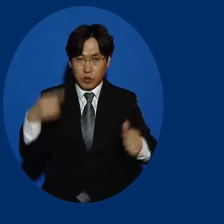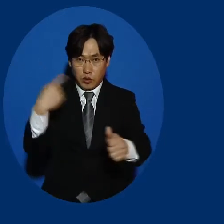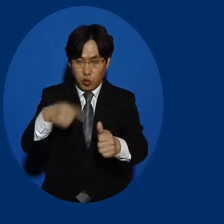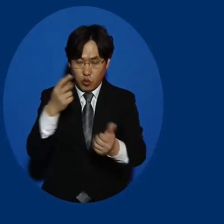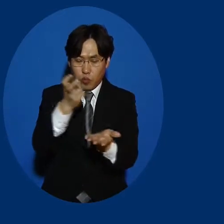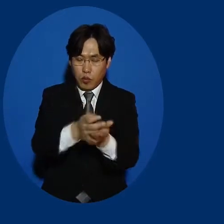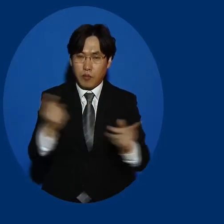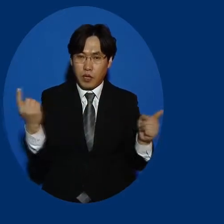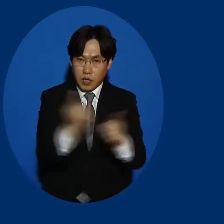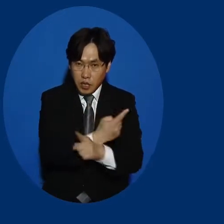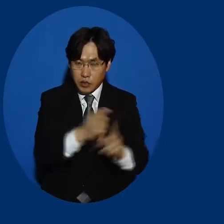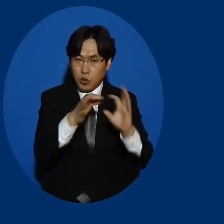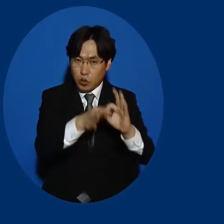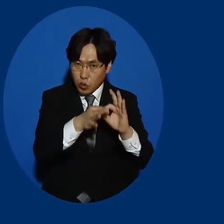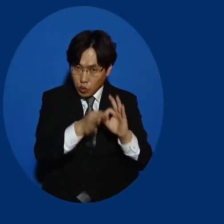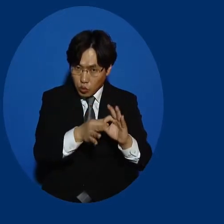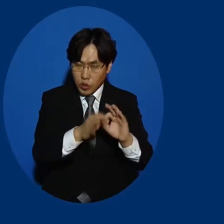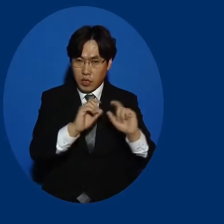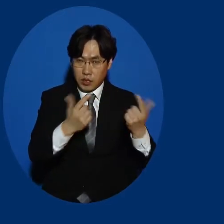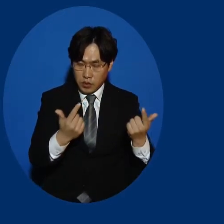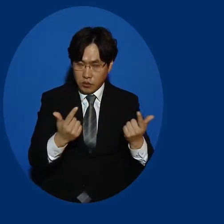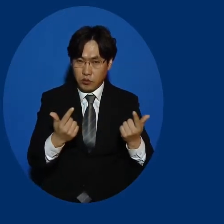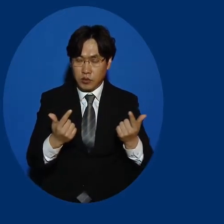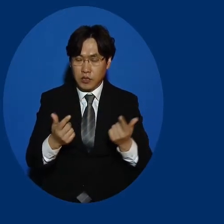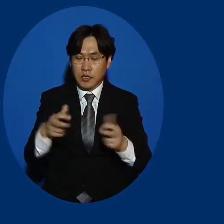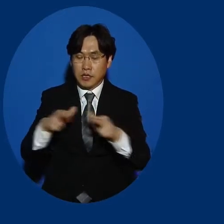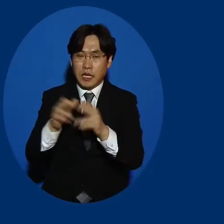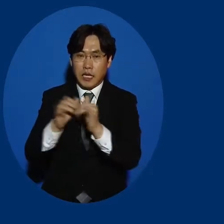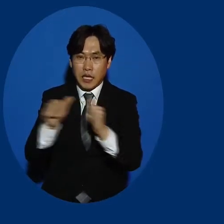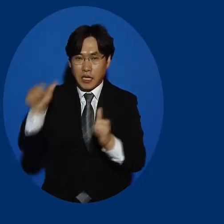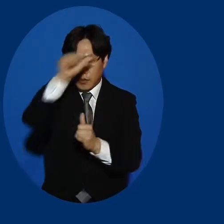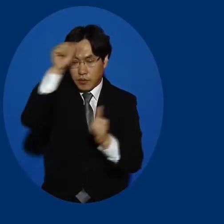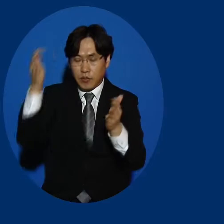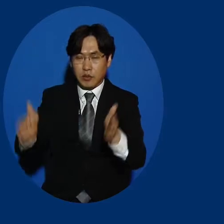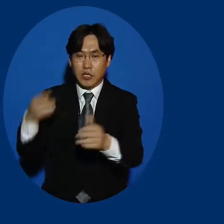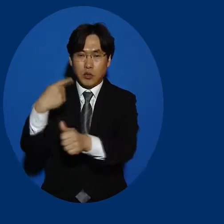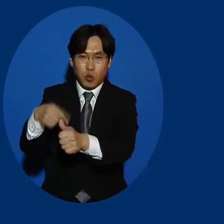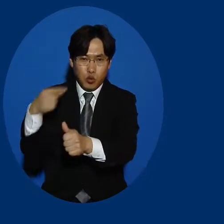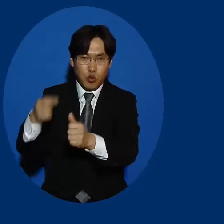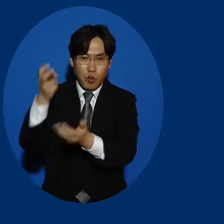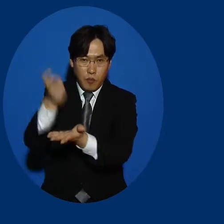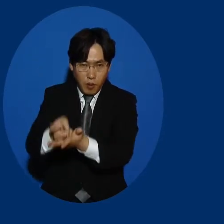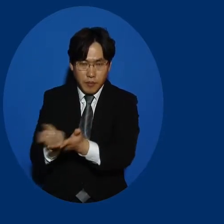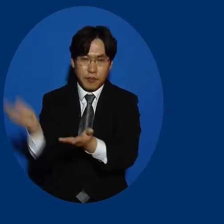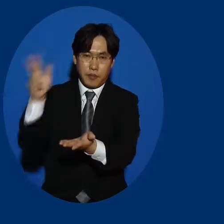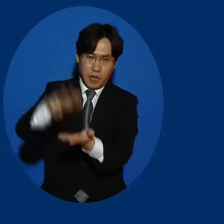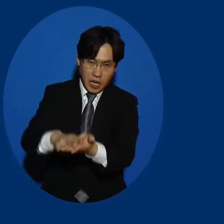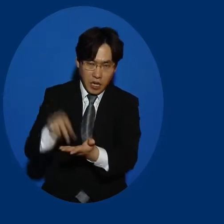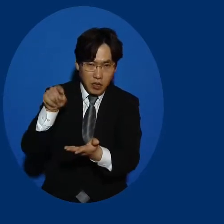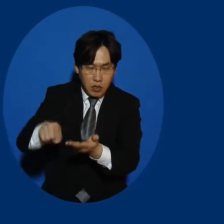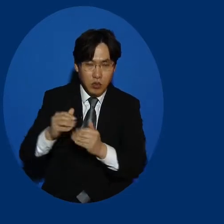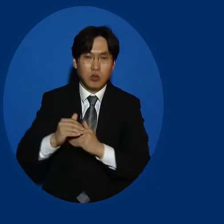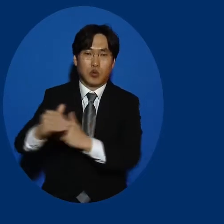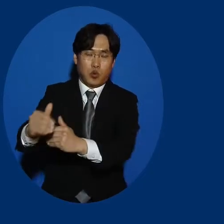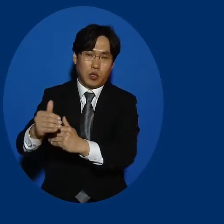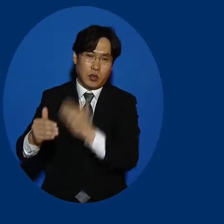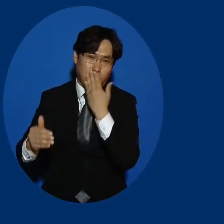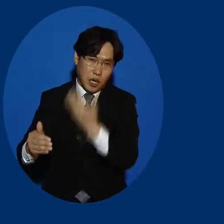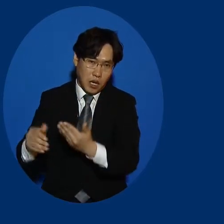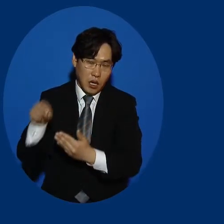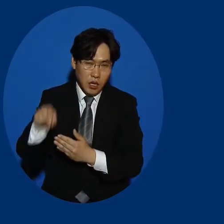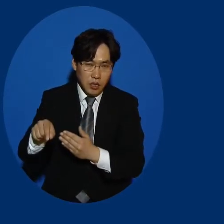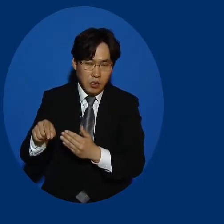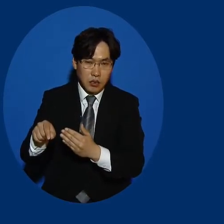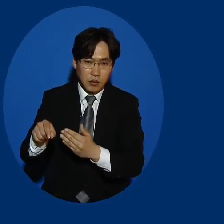평생교육법 개정을 통한 것이 아니라 장애인 평생교육법을 제정하는 것으로 장애인의